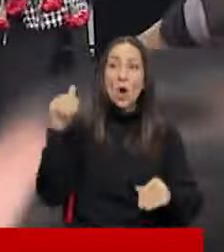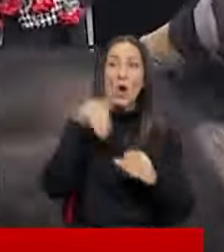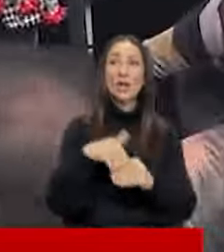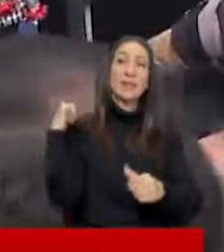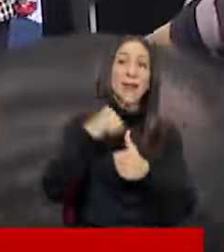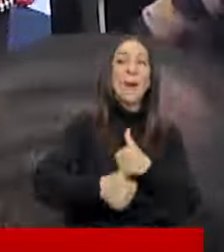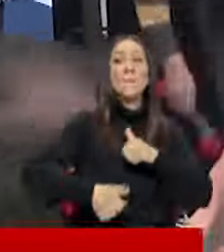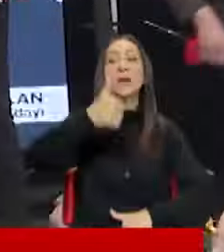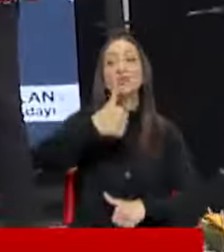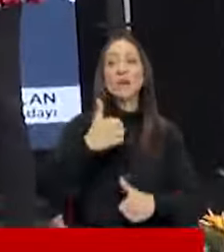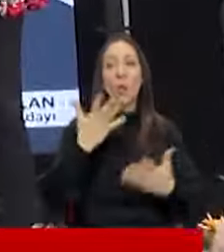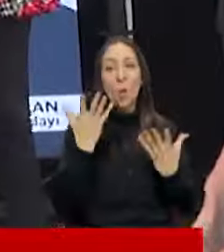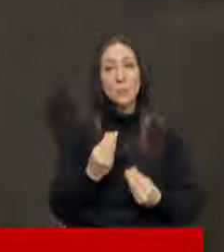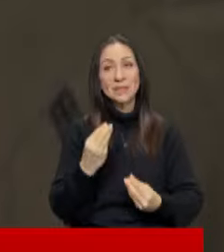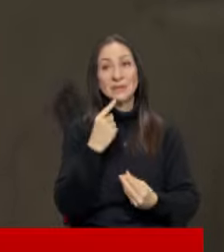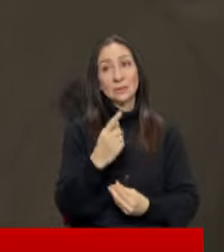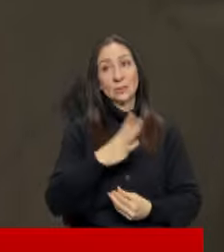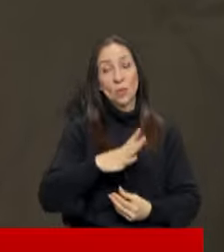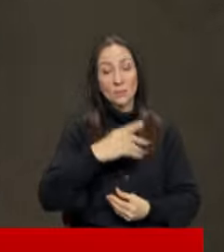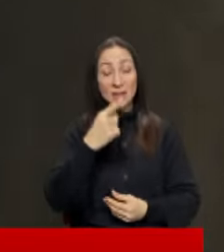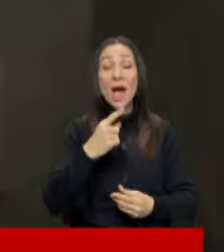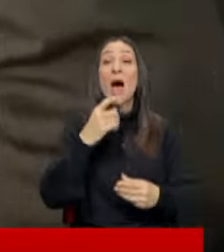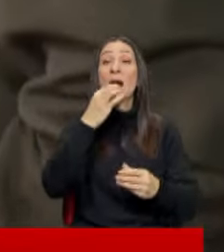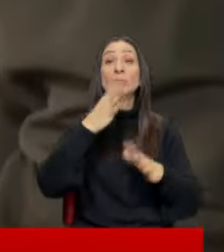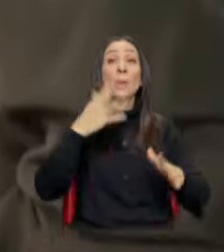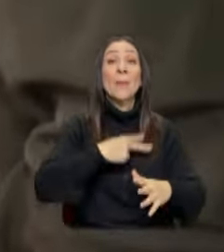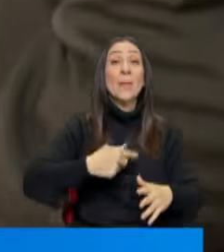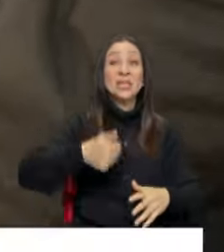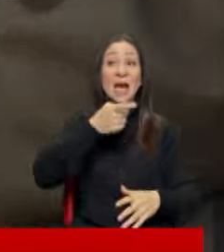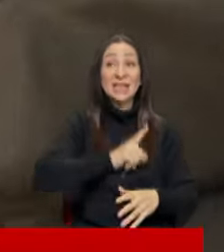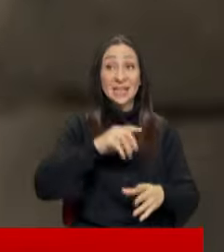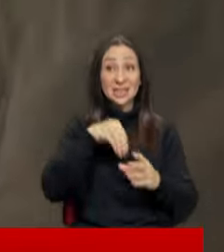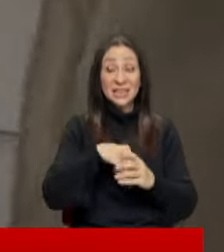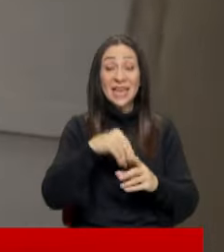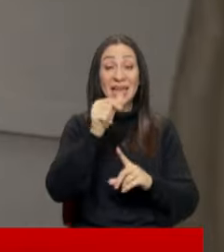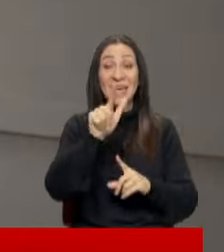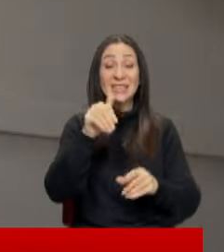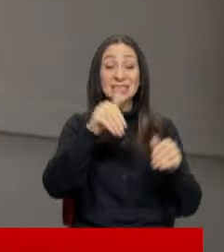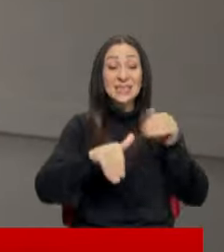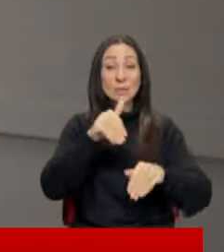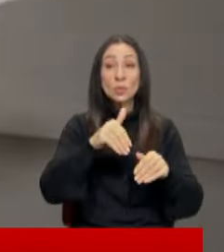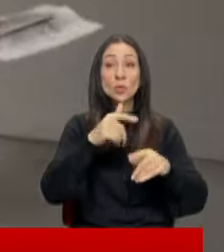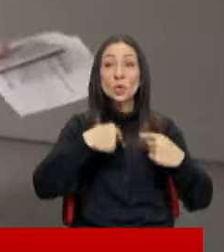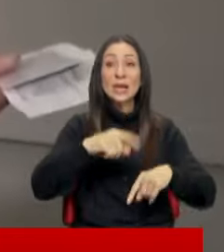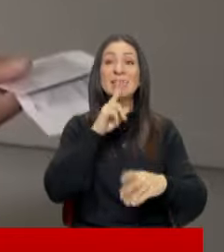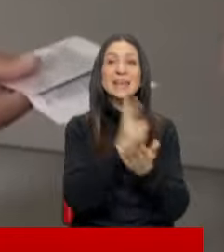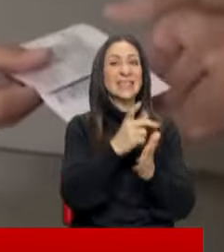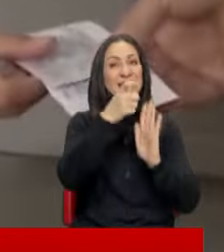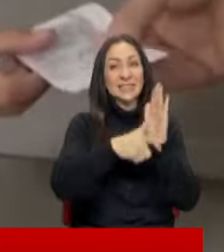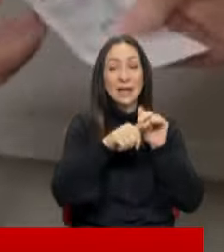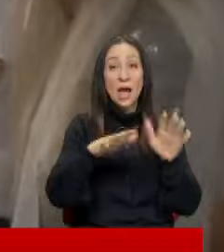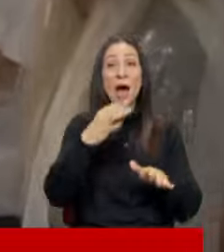tekrar başkan seçileceği iddiasını da yineledi. Ankara Büyükşehir Belediye Başkan adaylığı için İl Seçim Kurulu kesinleşen listeyi de